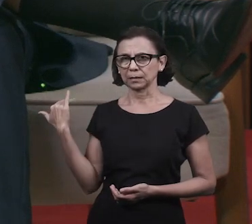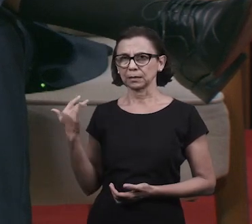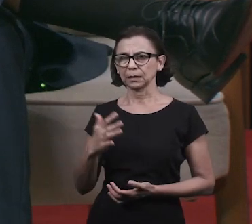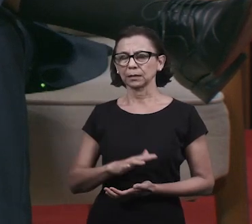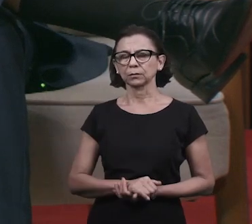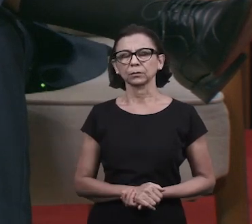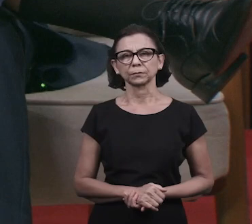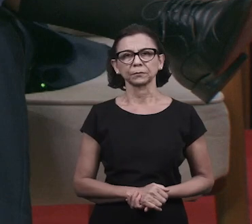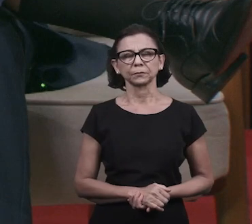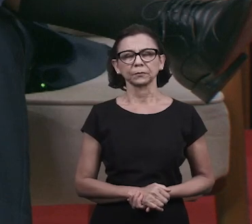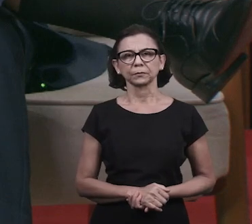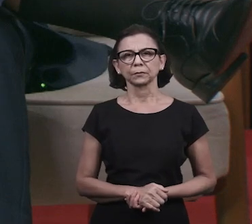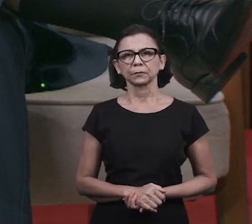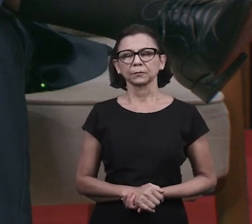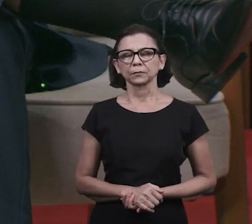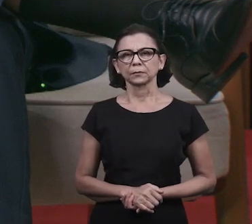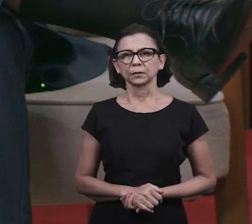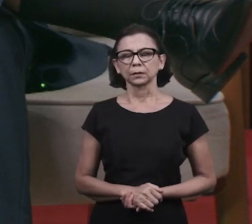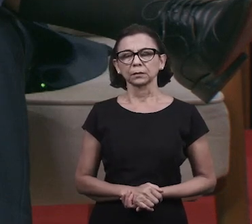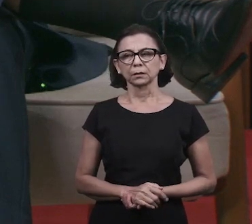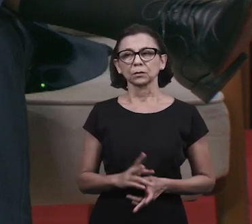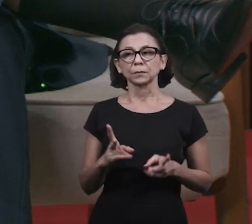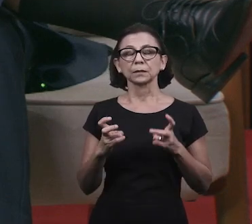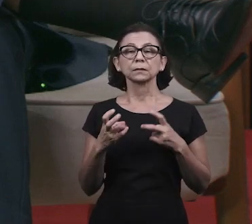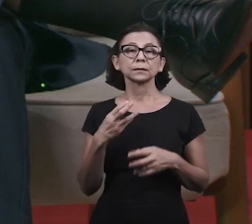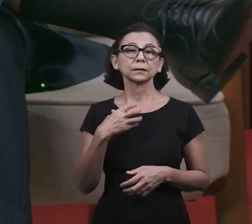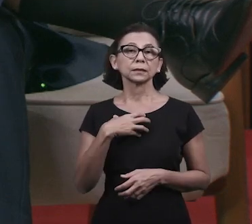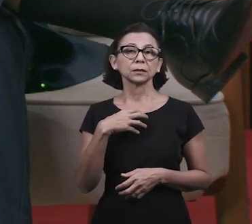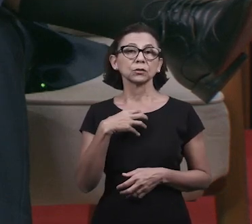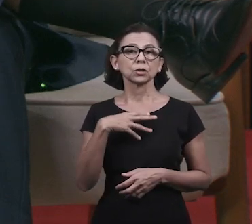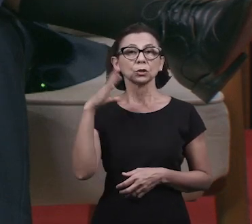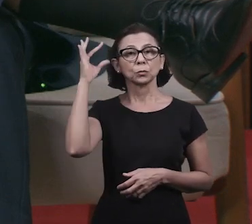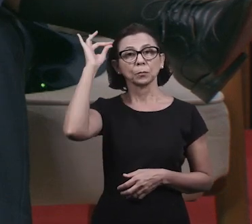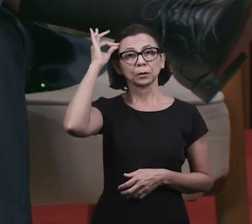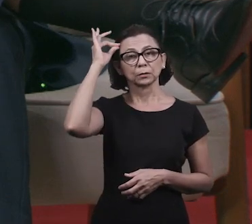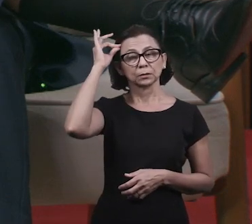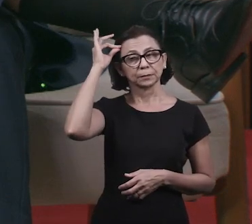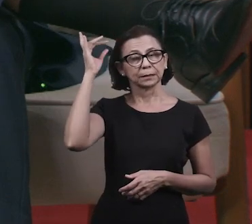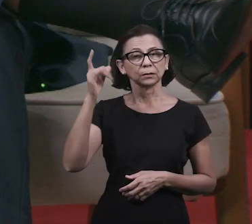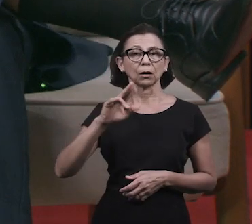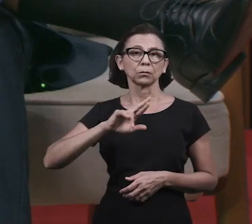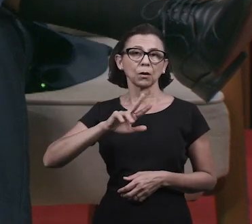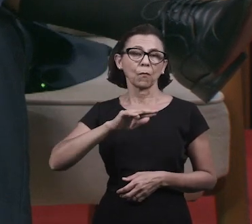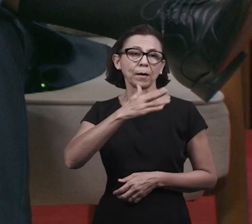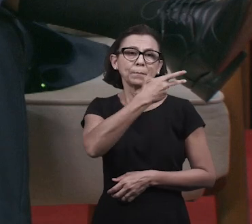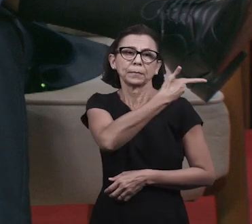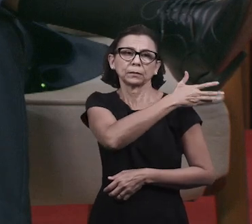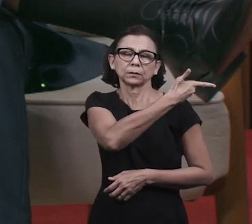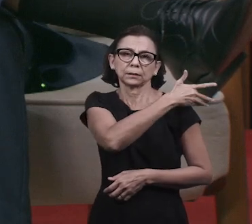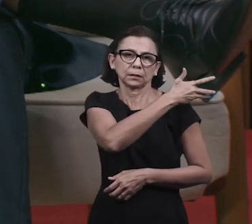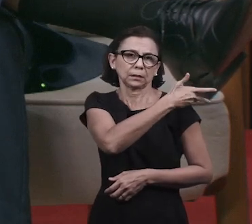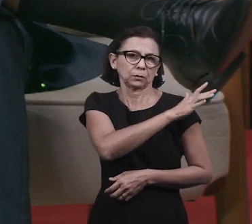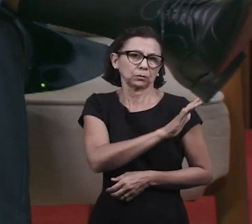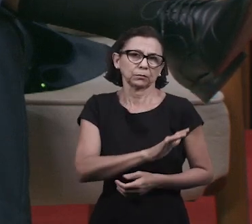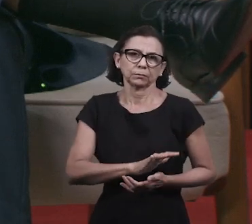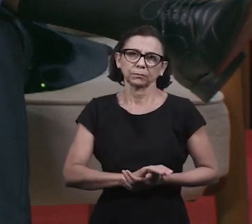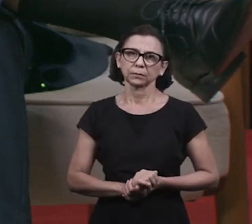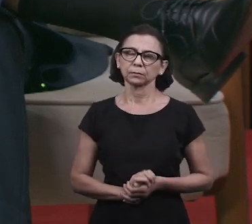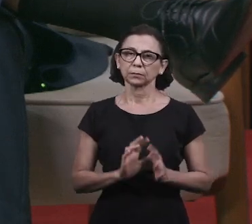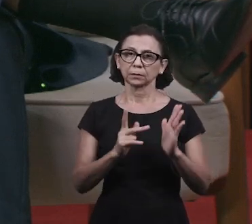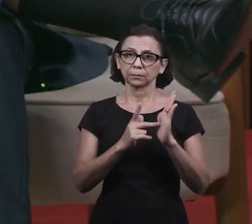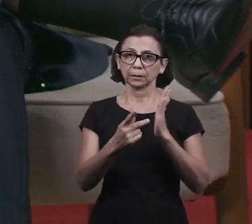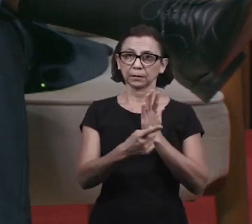pas? Chaque adjectif, c'est l'aspect spirituel. Il n'y a aucun aspect